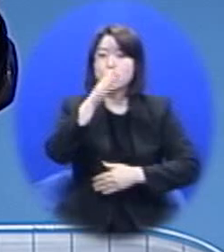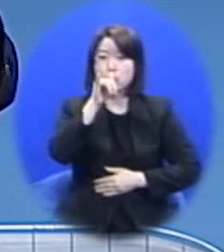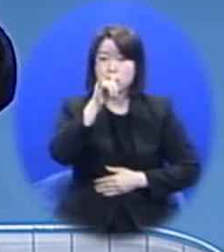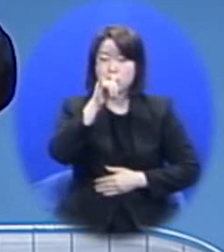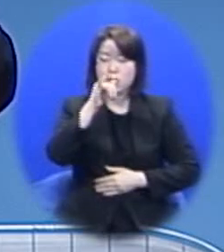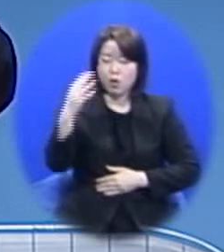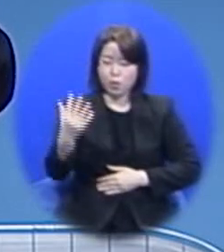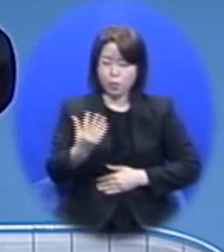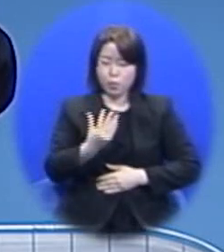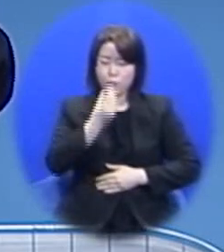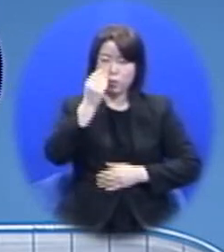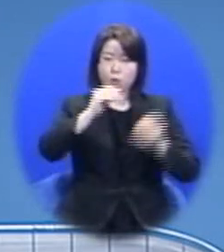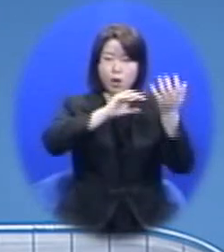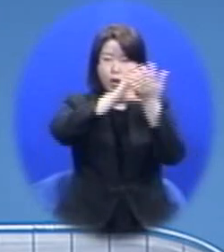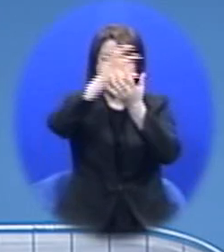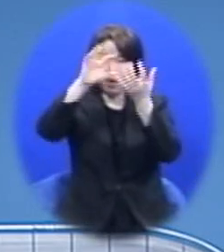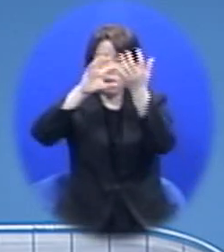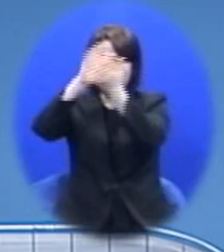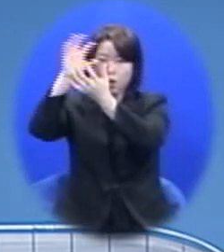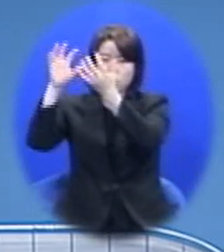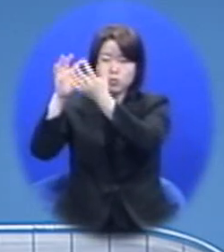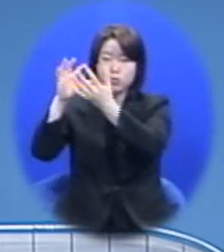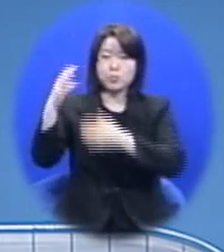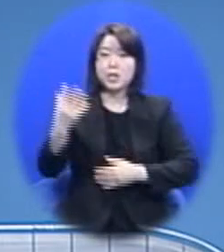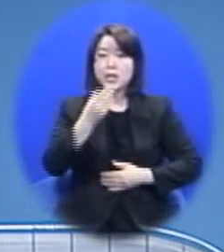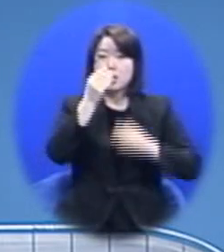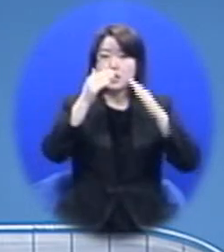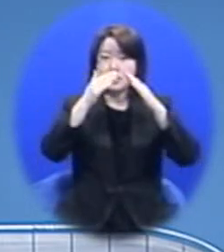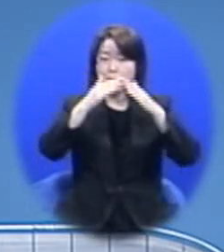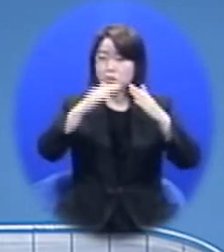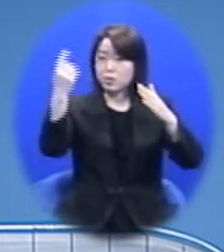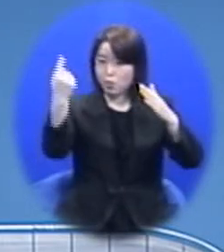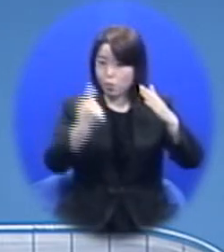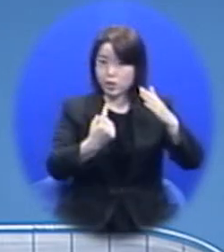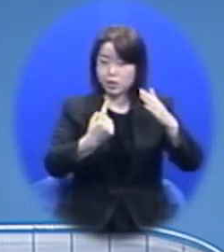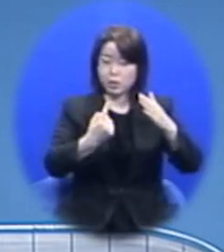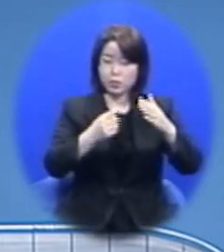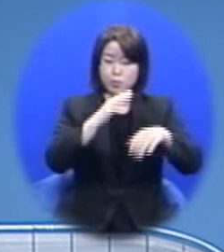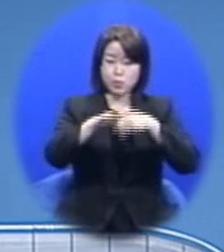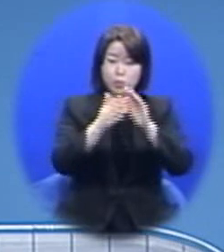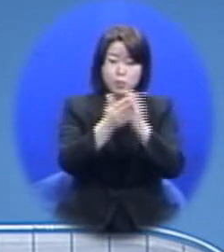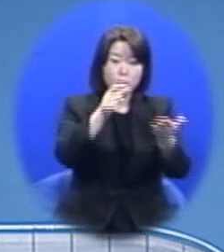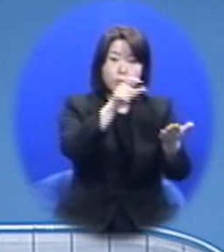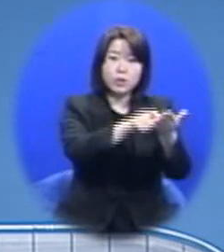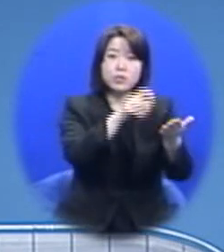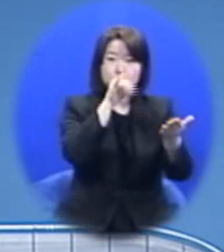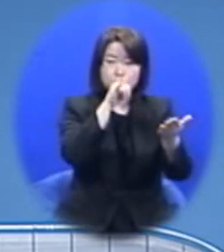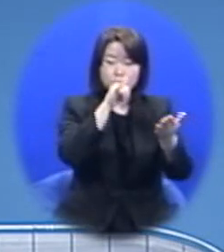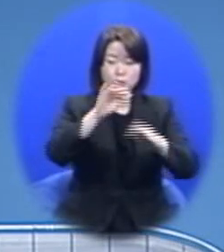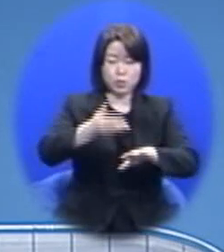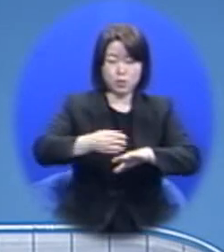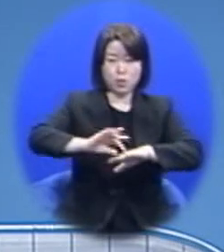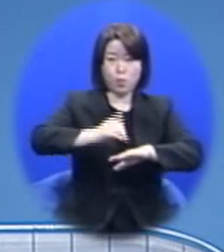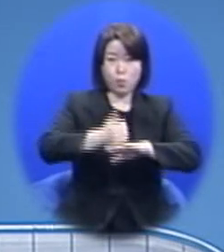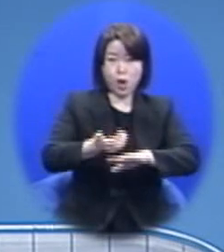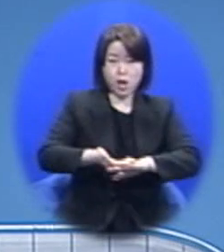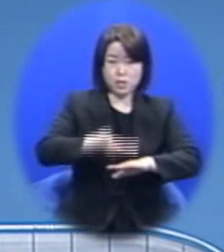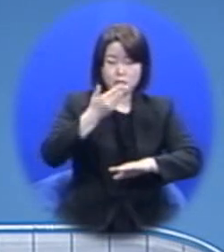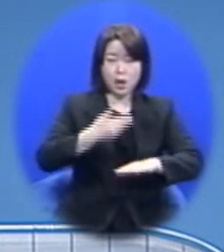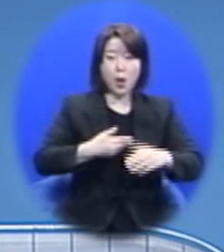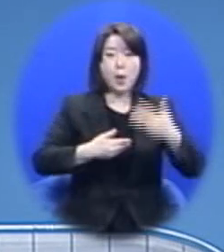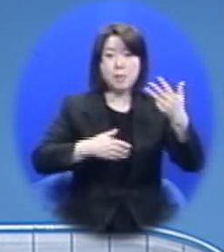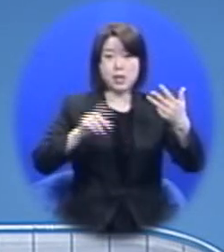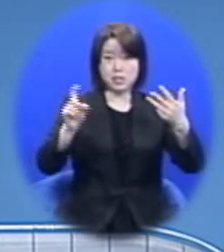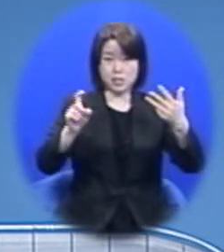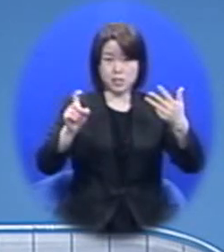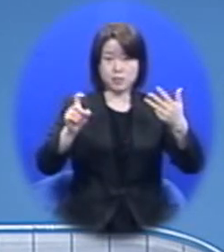구름이 성전에 임하였다고 성경에 기록되어져 있습니다. 열왕기상 8장 10절 11절에